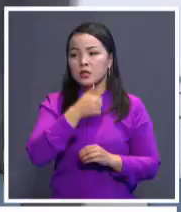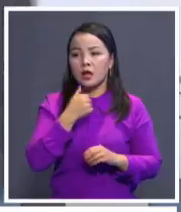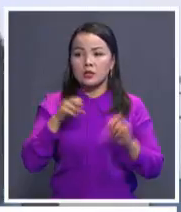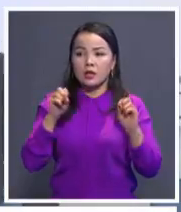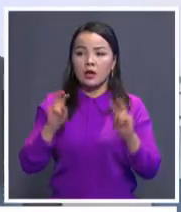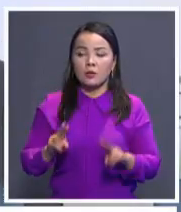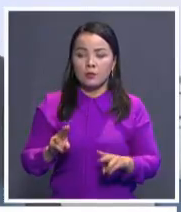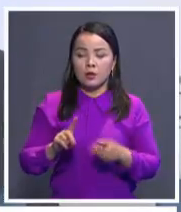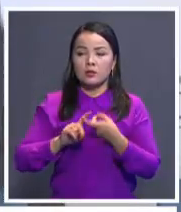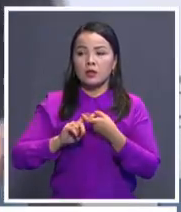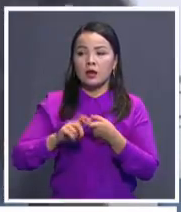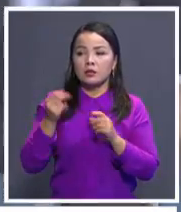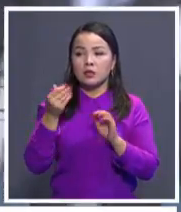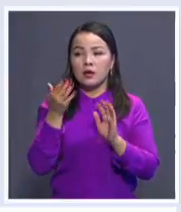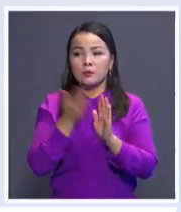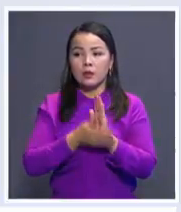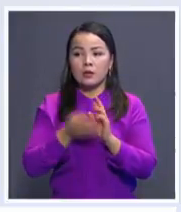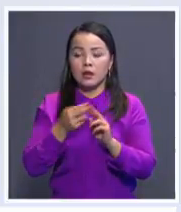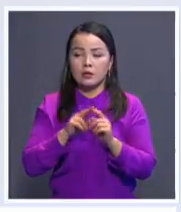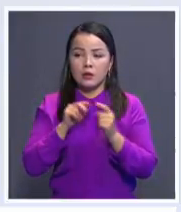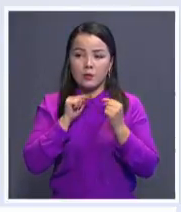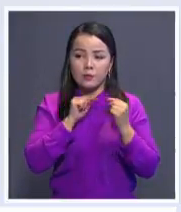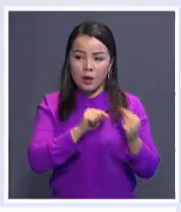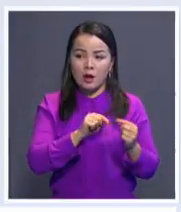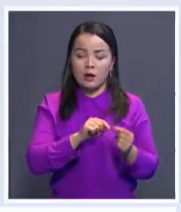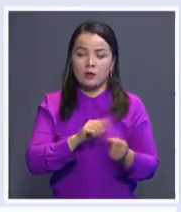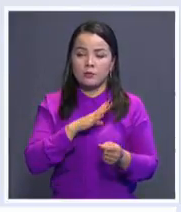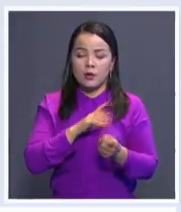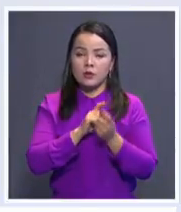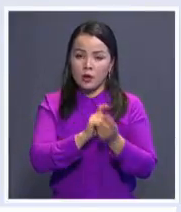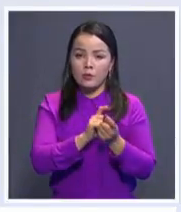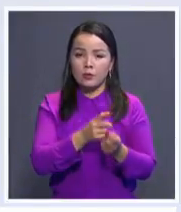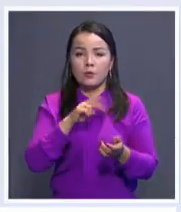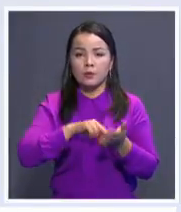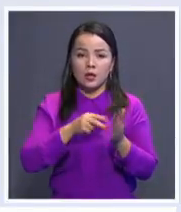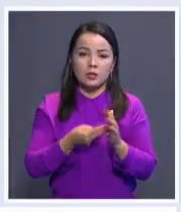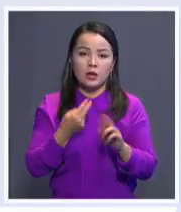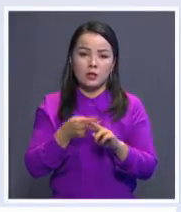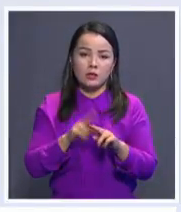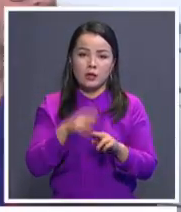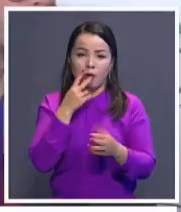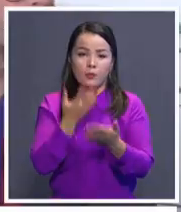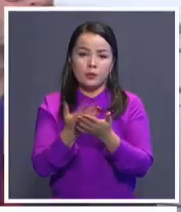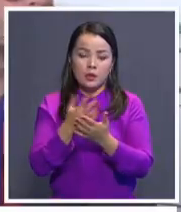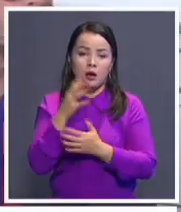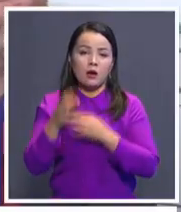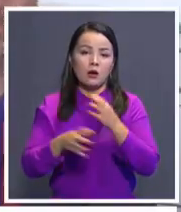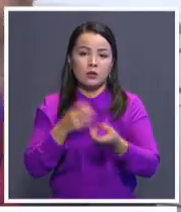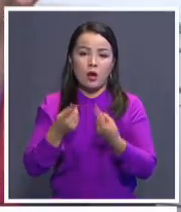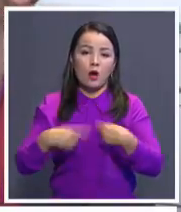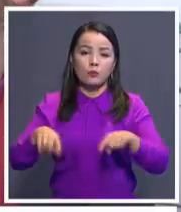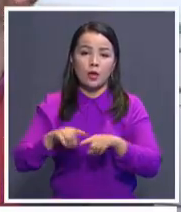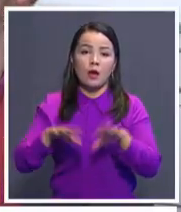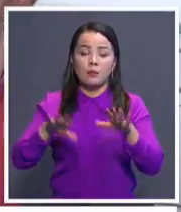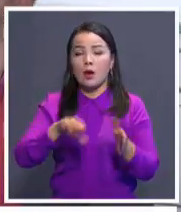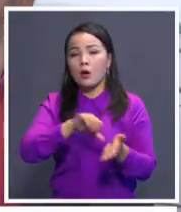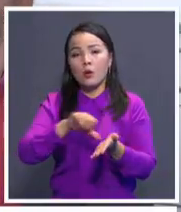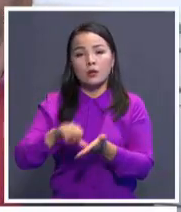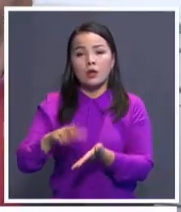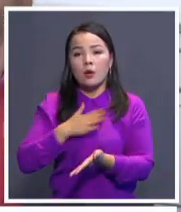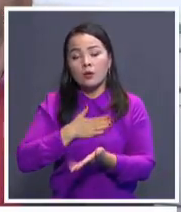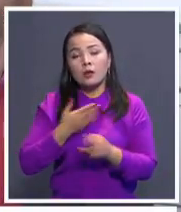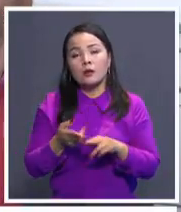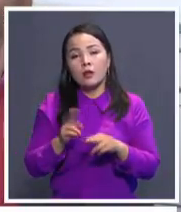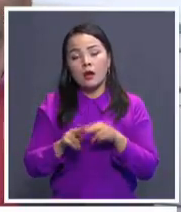арналған сыбайлас жемқорлыққа қарсы күрес стратегиясының тиімді жүзеге асуының дәлелі деген халықаралық қауымдастық өкілдері бізбен